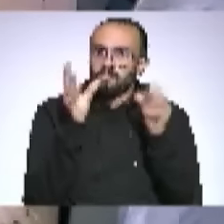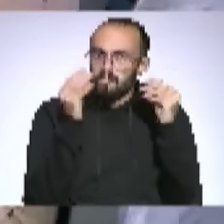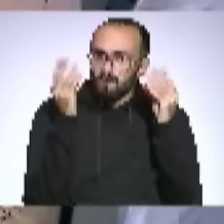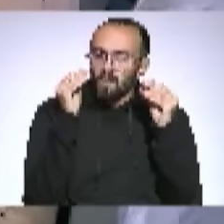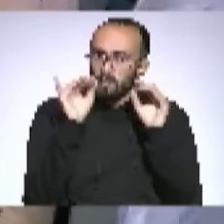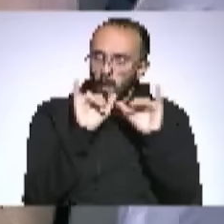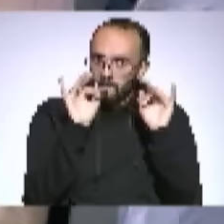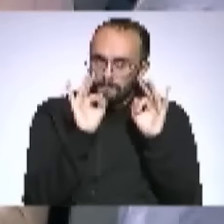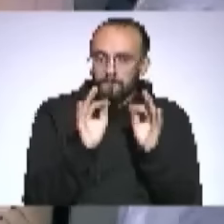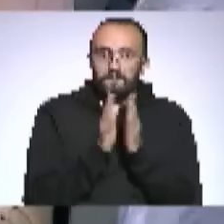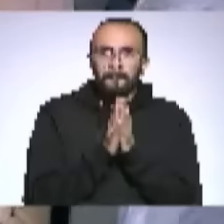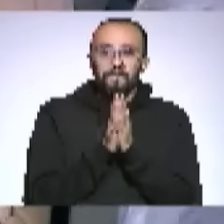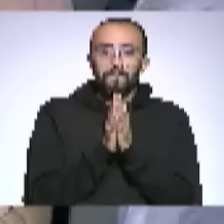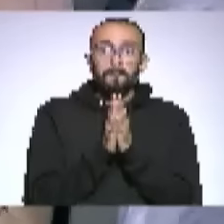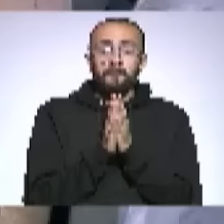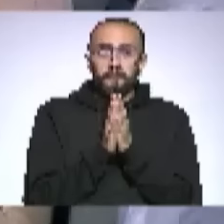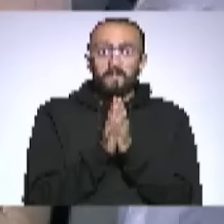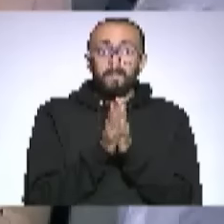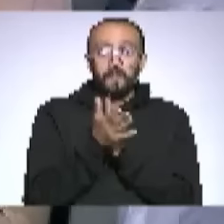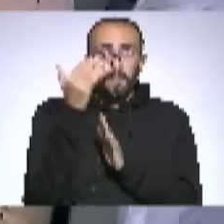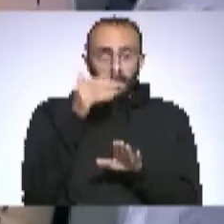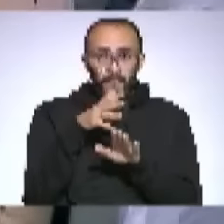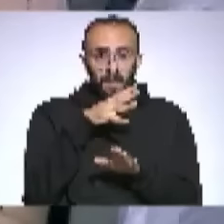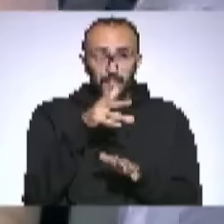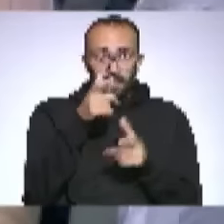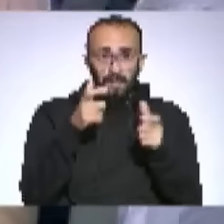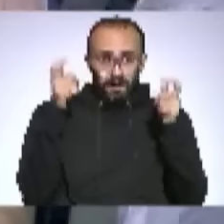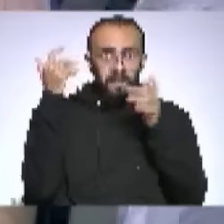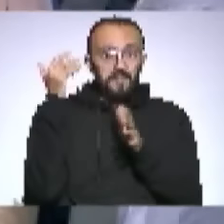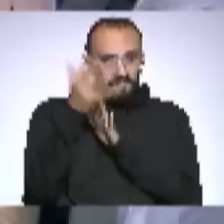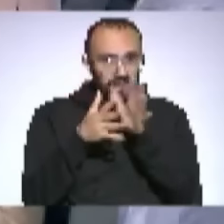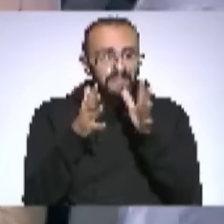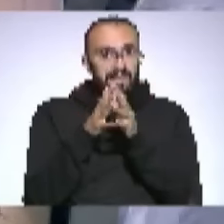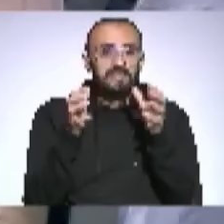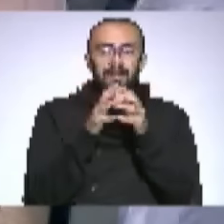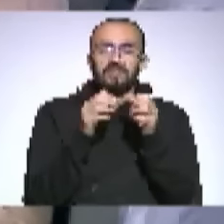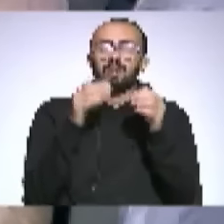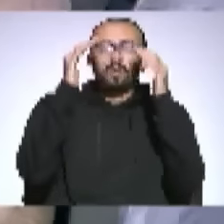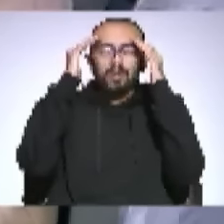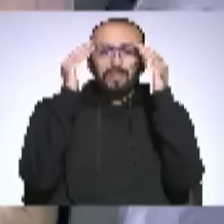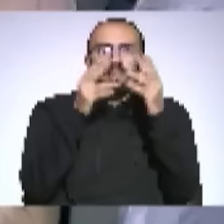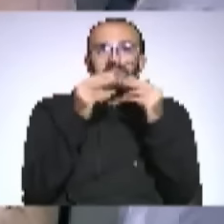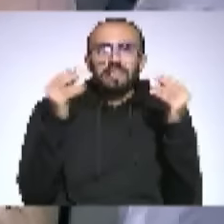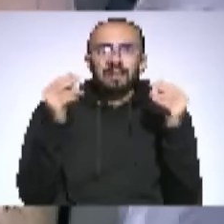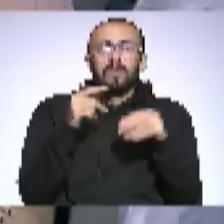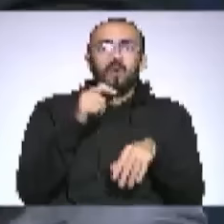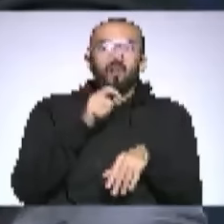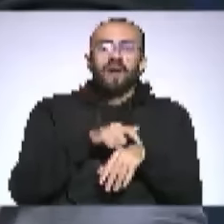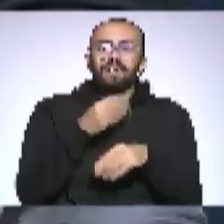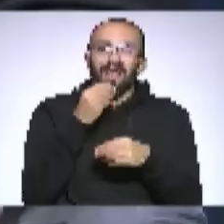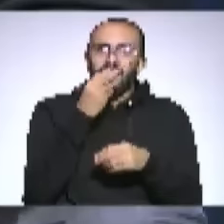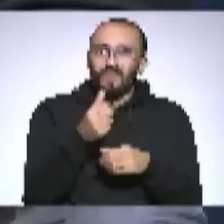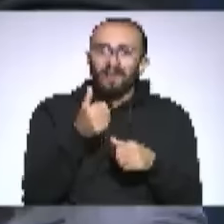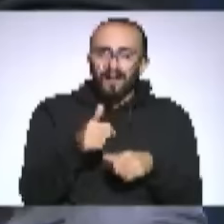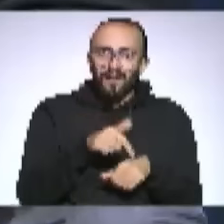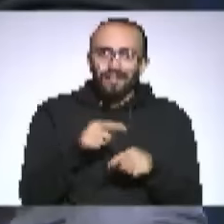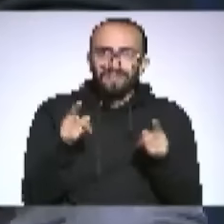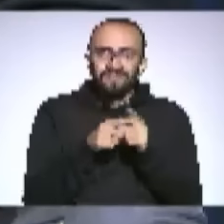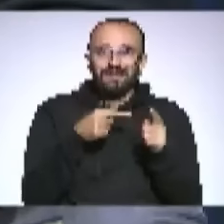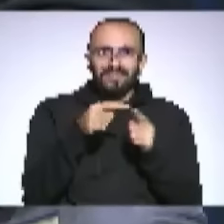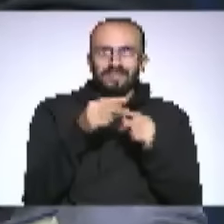تاخد بالها وتفوق وده نيافتك اتكلمت عليه بكل تفصيل قبل كده بشكرك جزيلا يا سيدنا على الوقت الحلو اللي قضيناه دلوقتي في